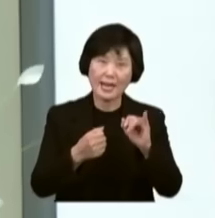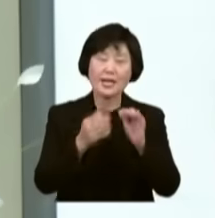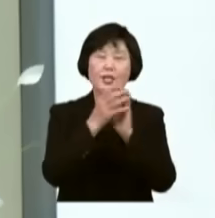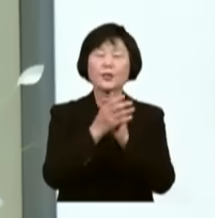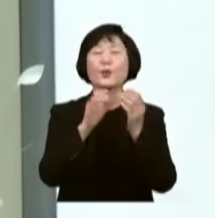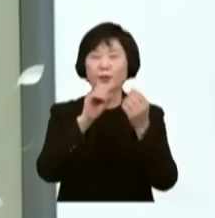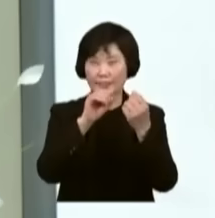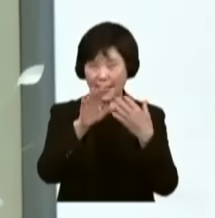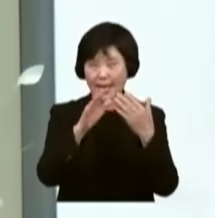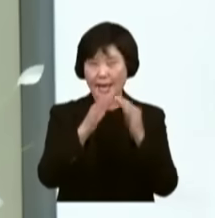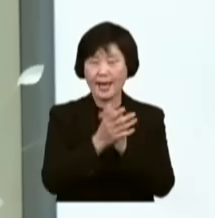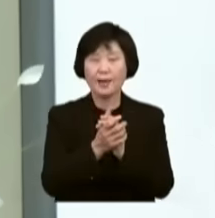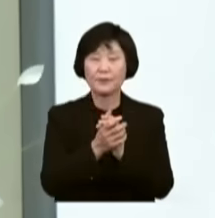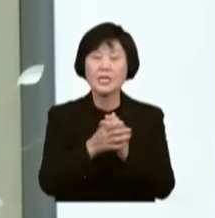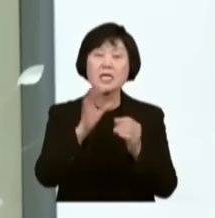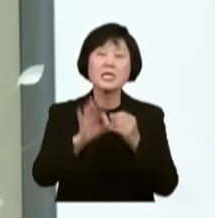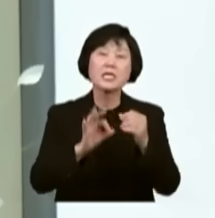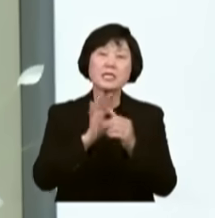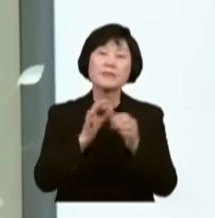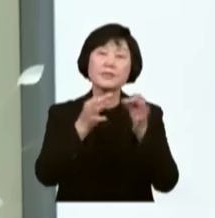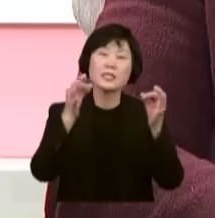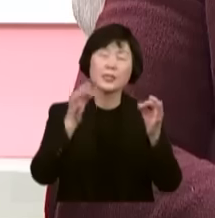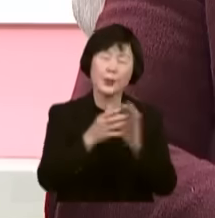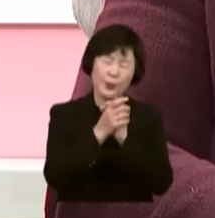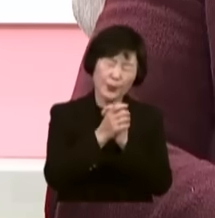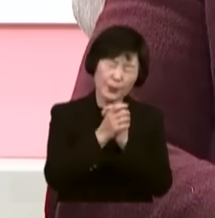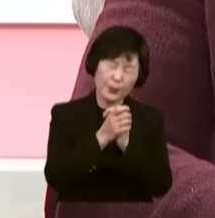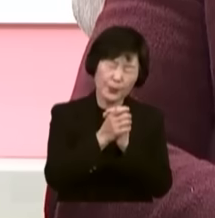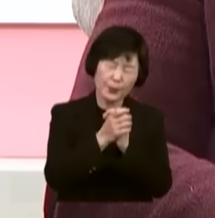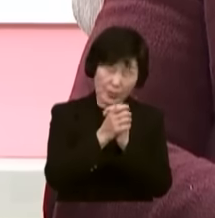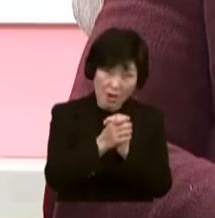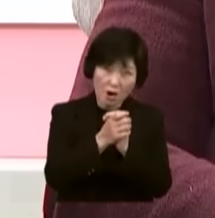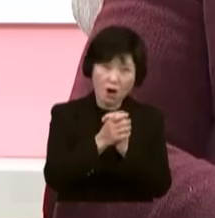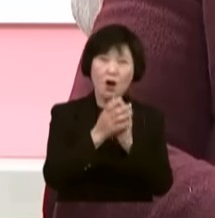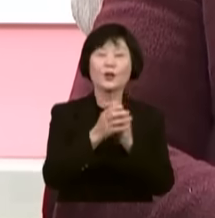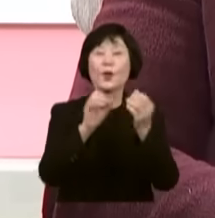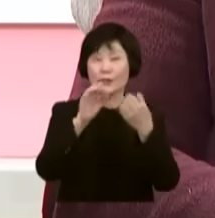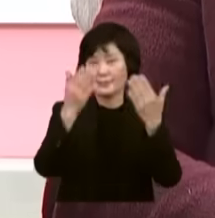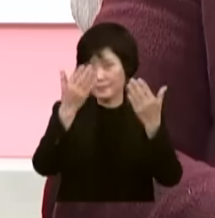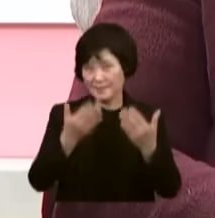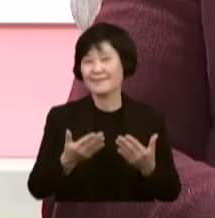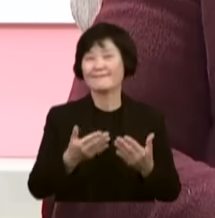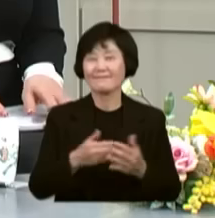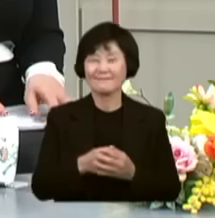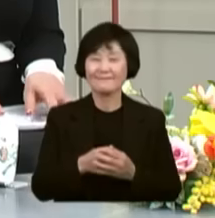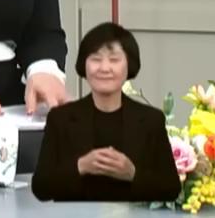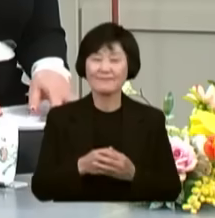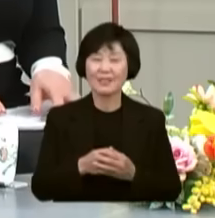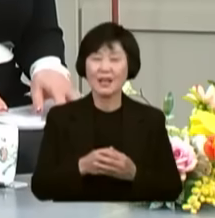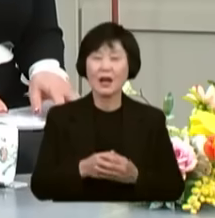탁 거기다가 심고 10년을 기도해서 정말 기도응답을 받았는데. 아니 그러면은 이런... 그 생각도 들었을 것